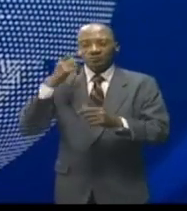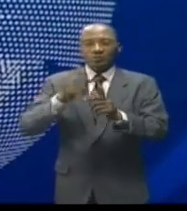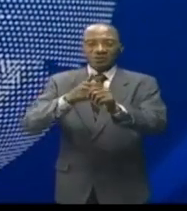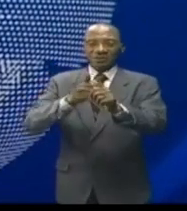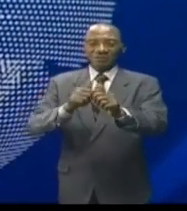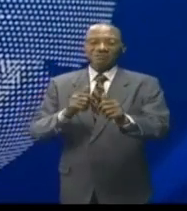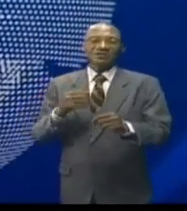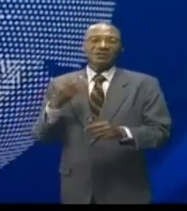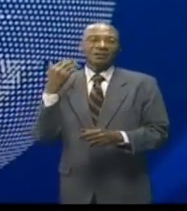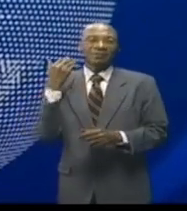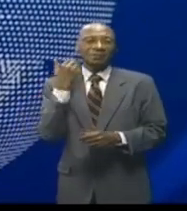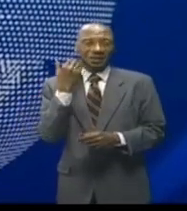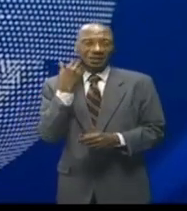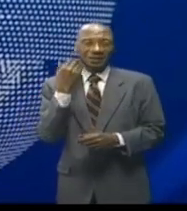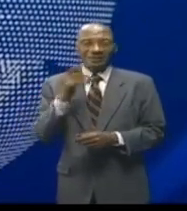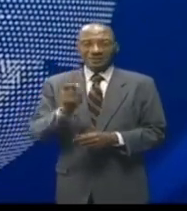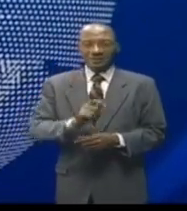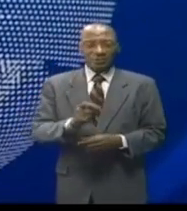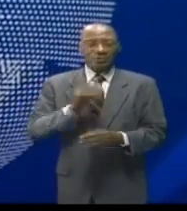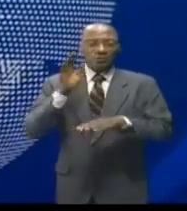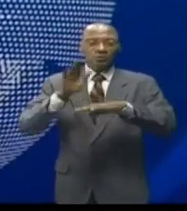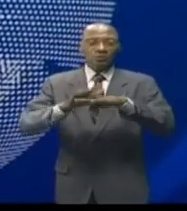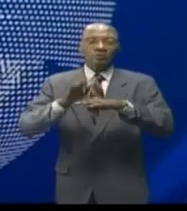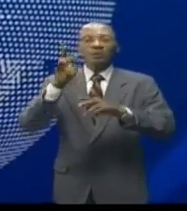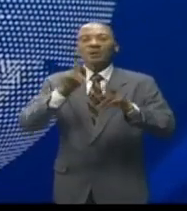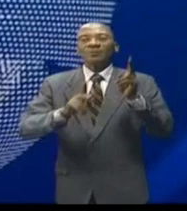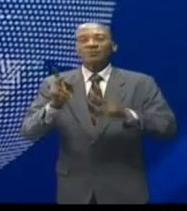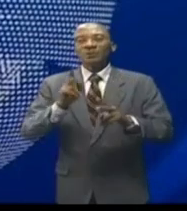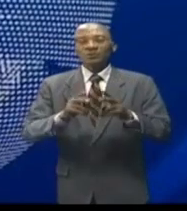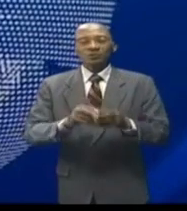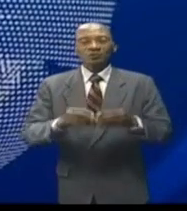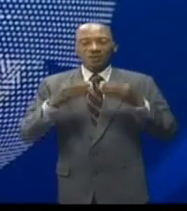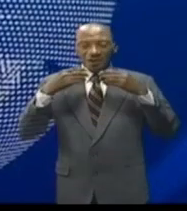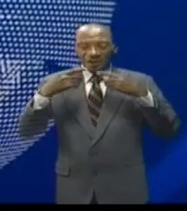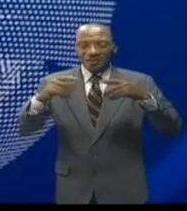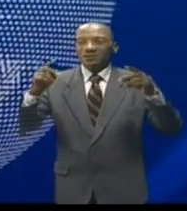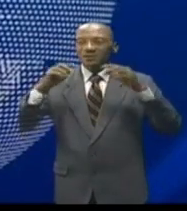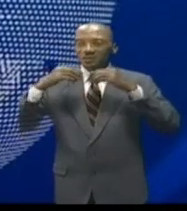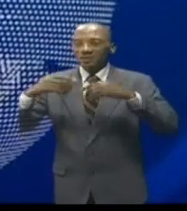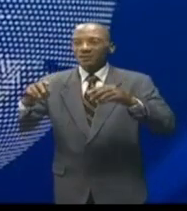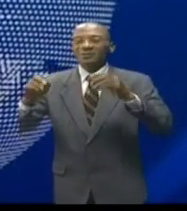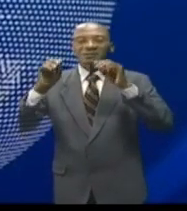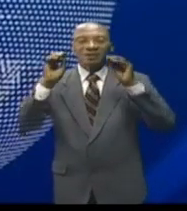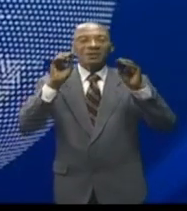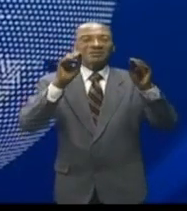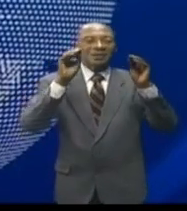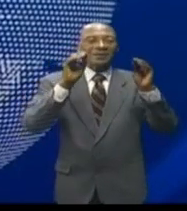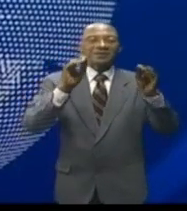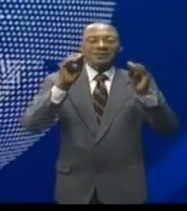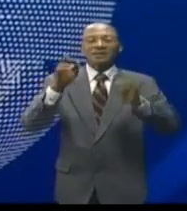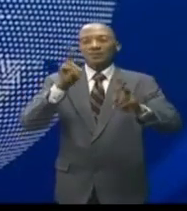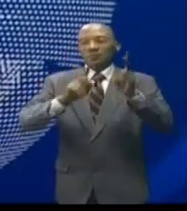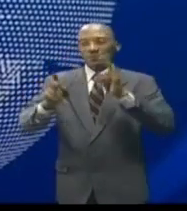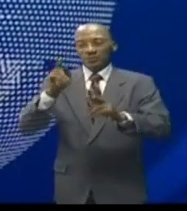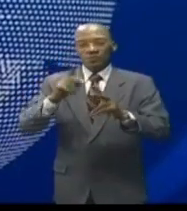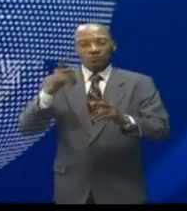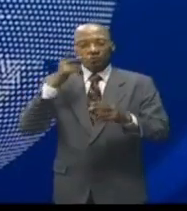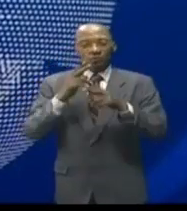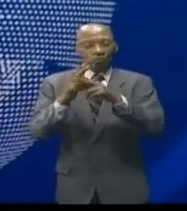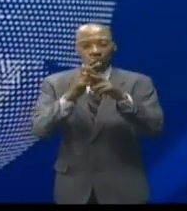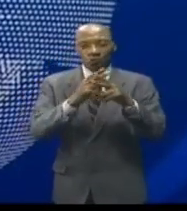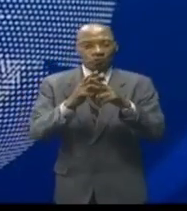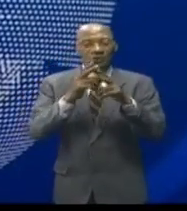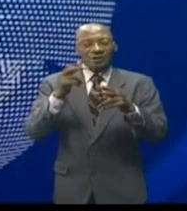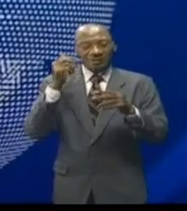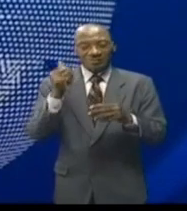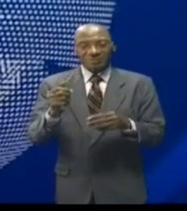touche de plus en plus la population l'éducation de la masse est un facteur clé pour contrôler le diabète pour rappel la journée mondiale